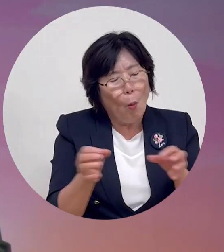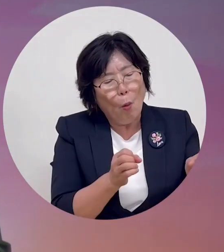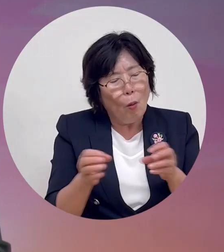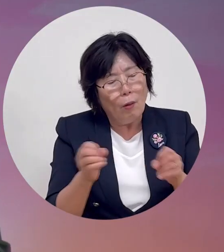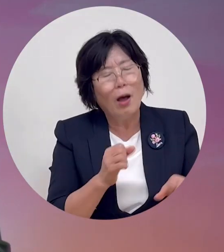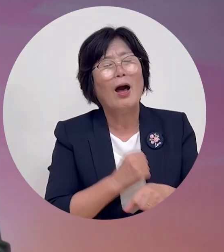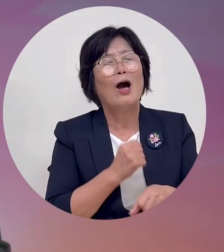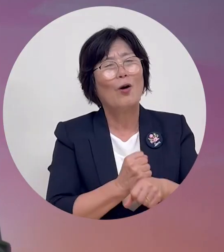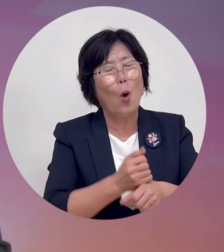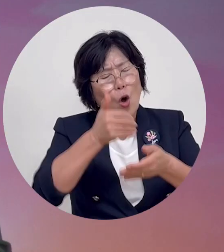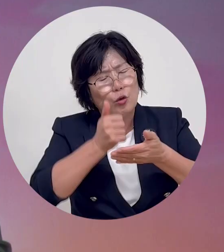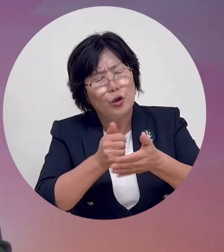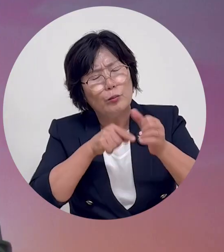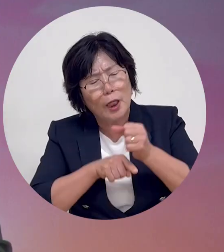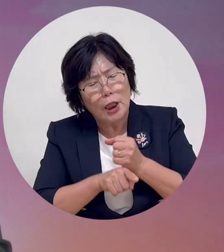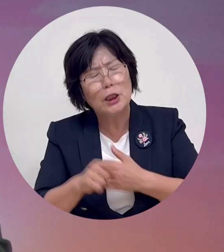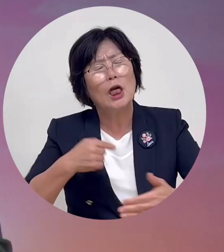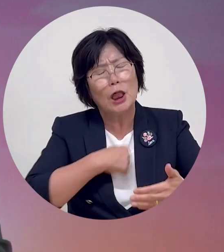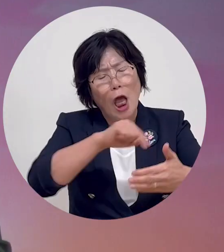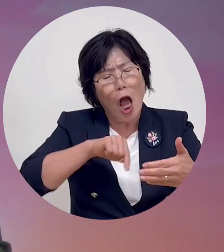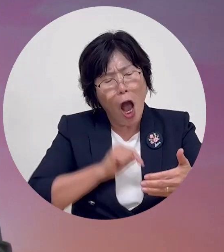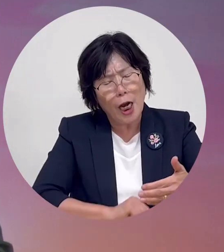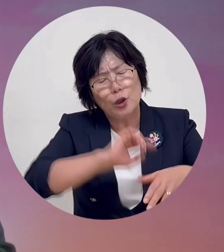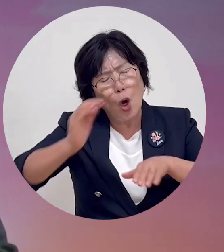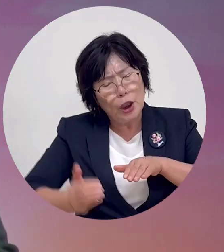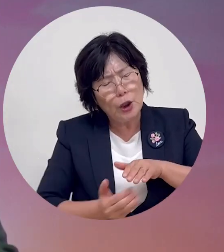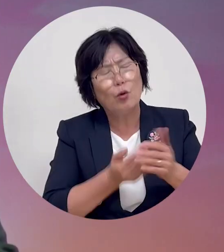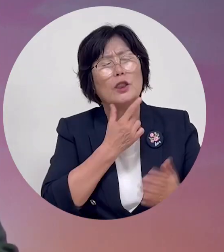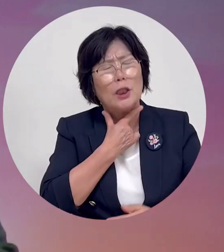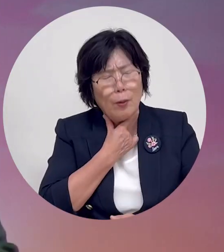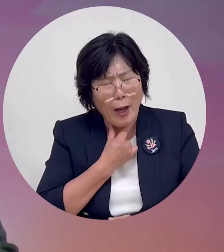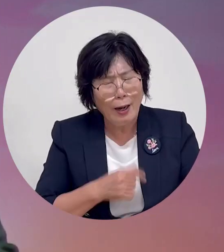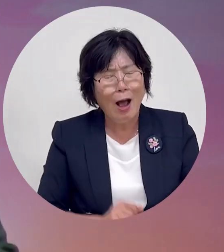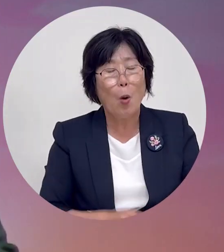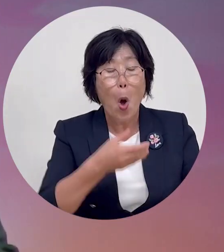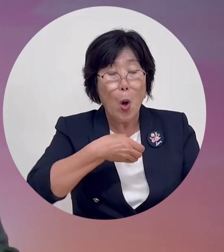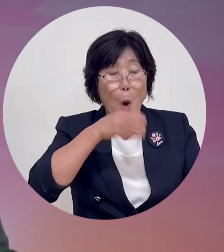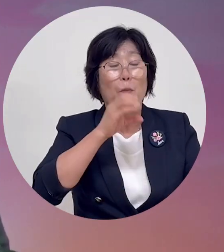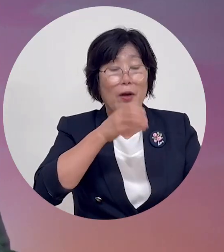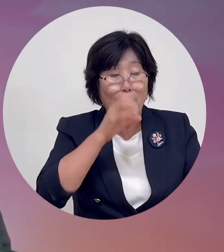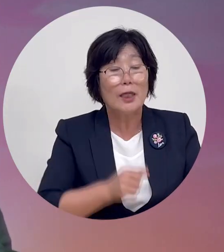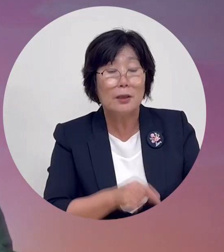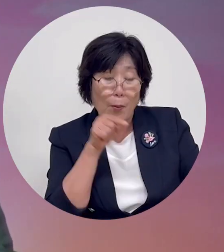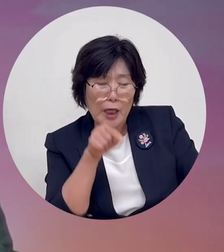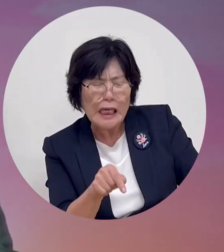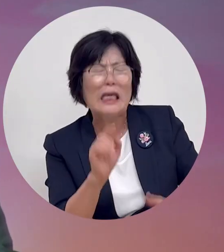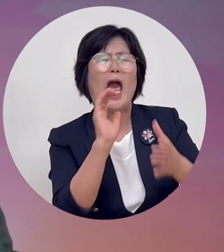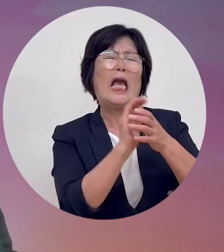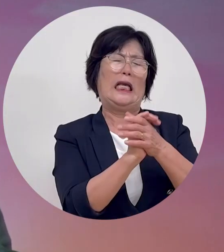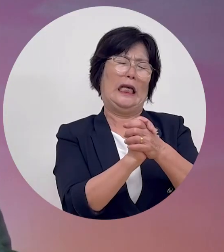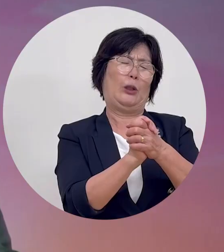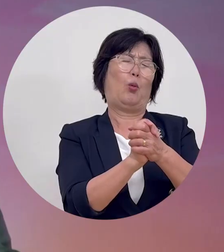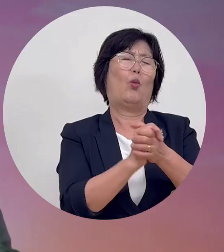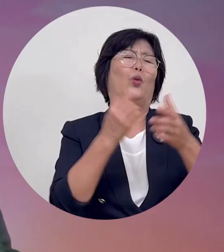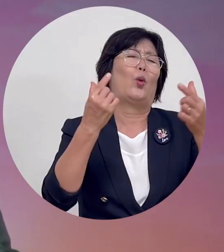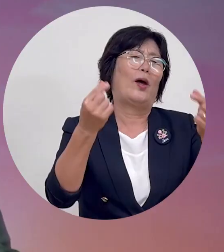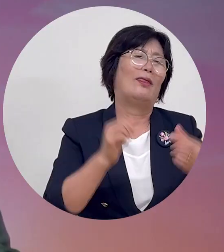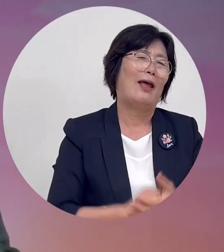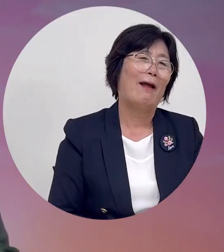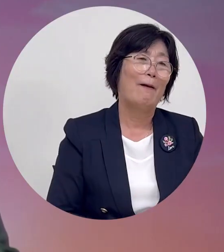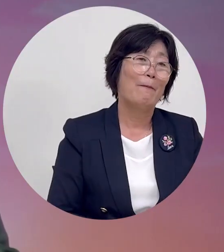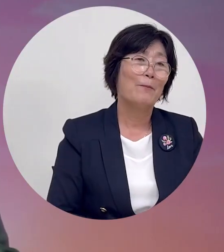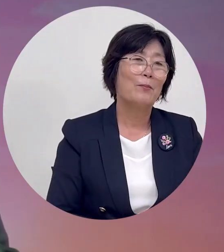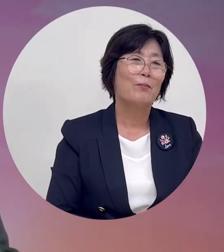뜻이 우리의 삶 안에 이루어지기를 바라면서 간구한다면 그게 커피타임이라고